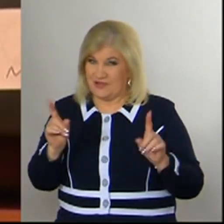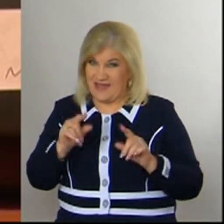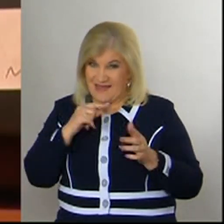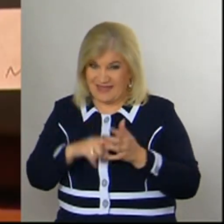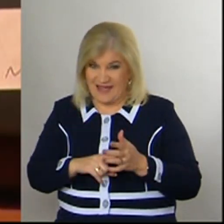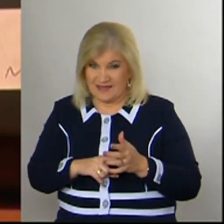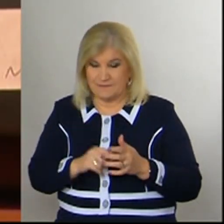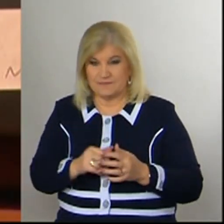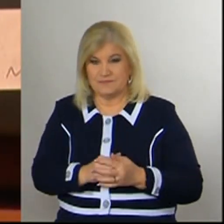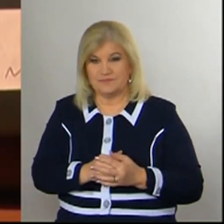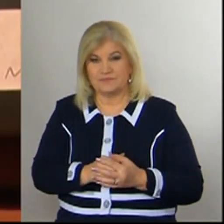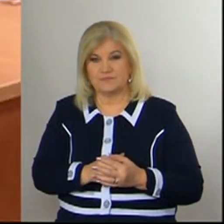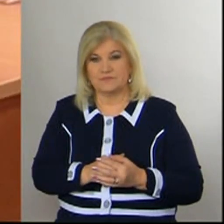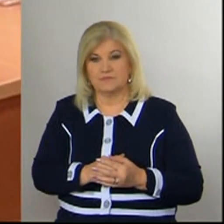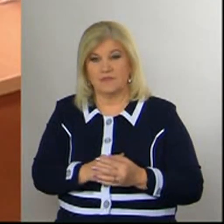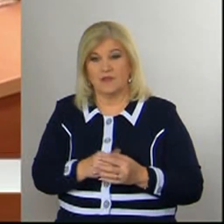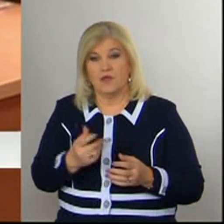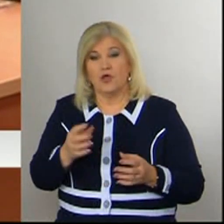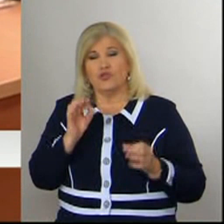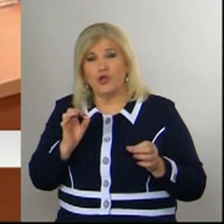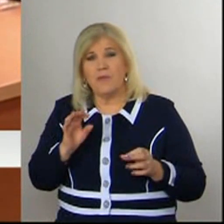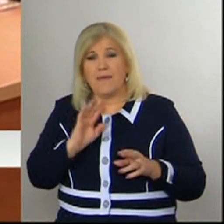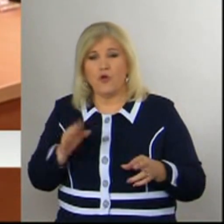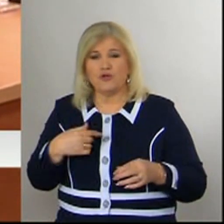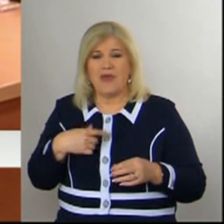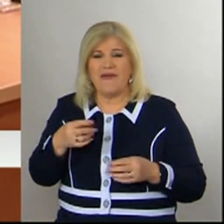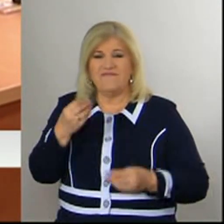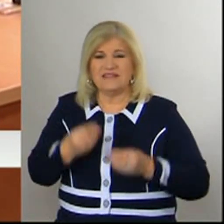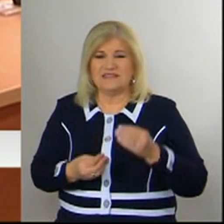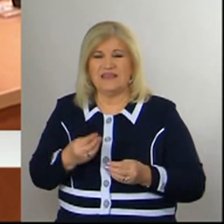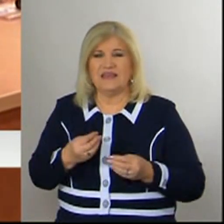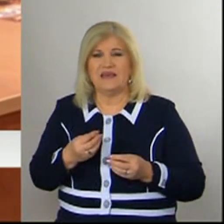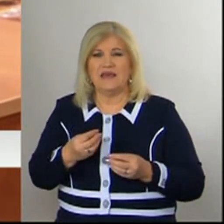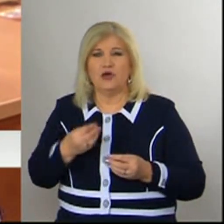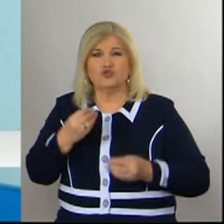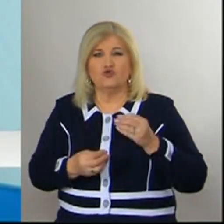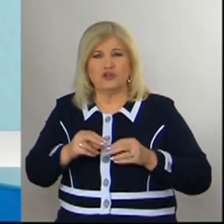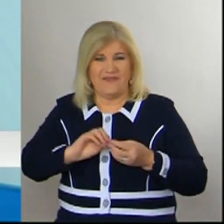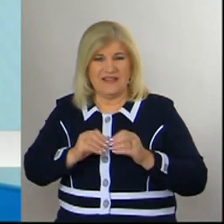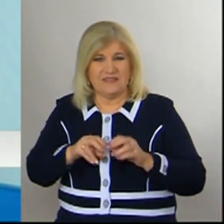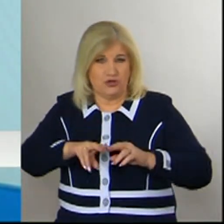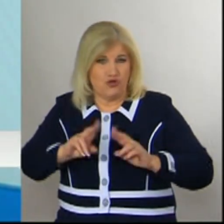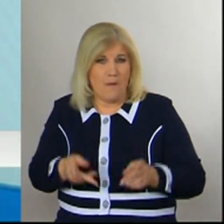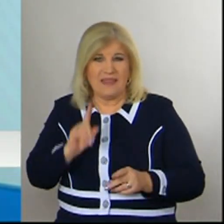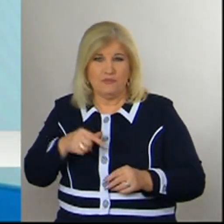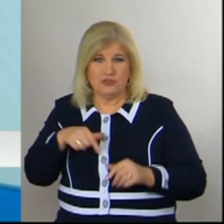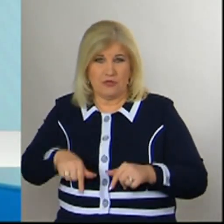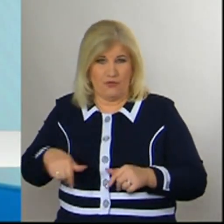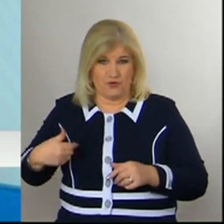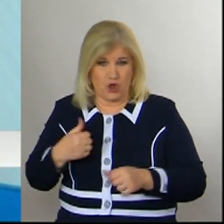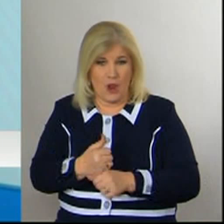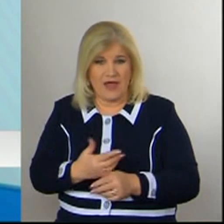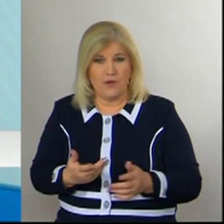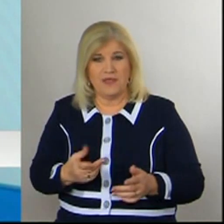vidia plnohodnotnú náhradu. Je to veľmi dobré, lebo môžeme si tie veci odskúšať doma, nemusíme tu v škole dorobiť.